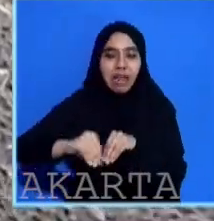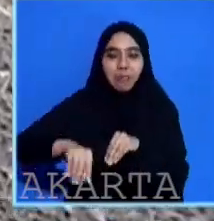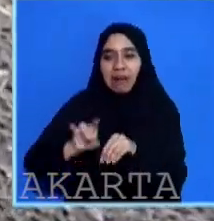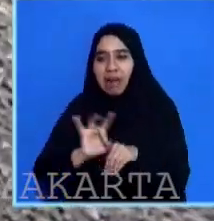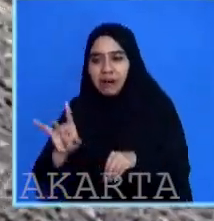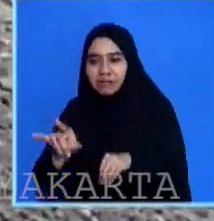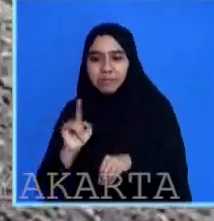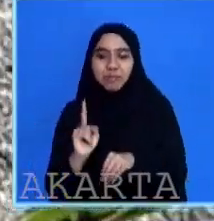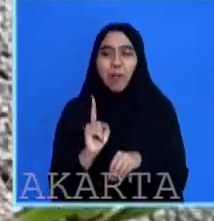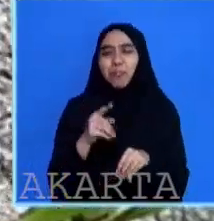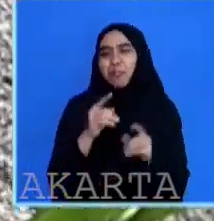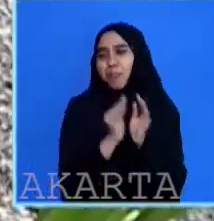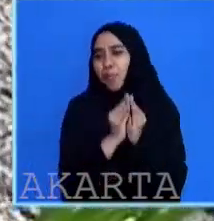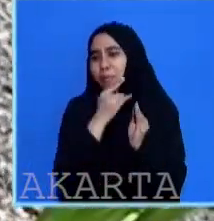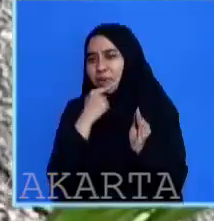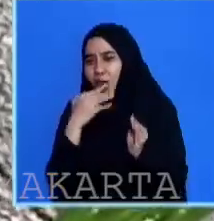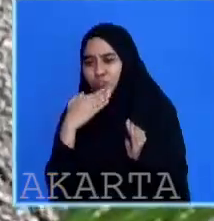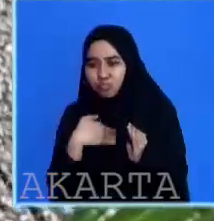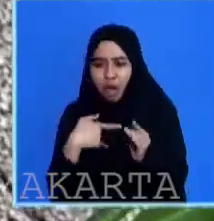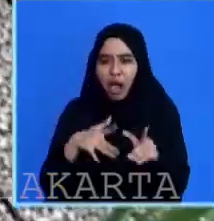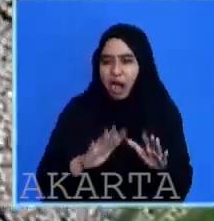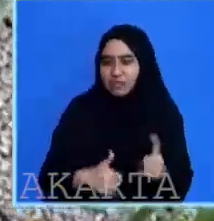pesangenganganetanit perang